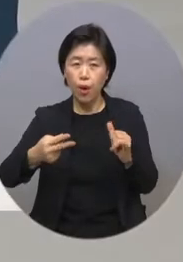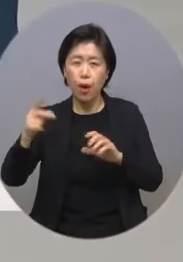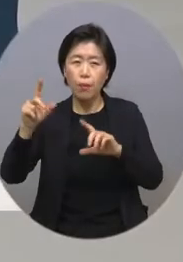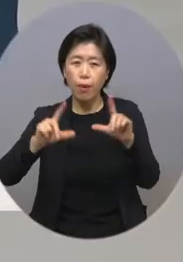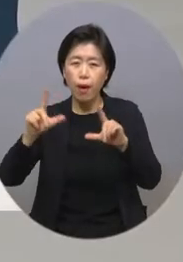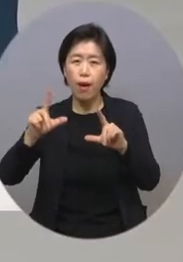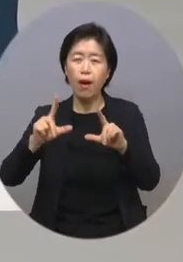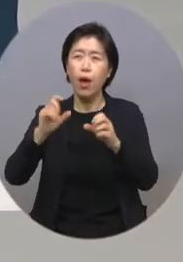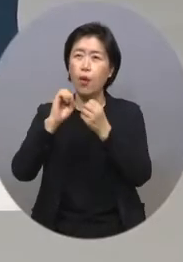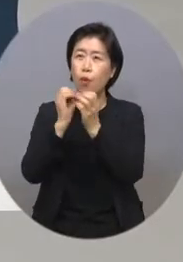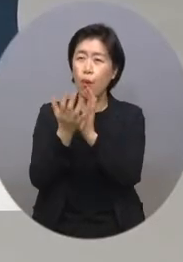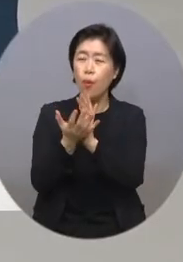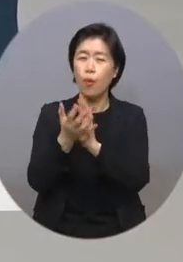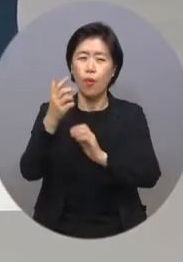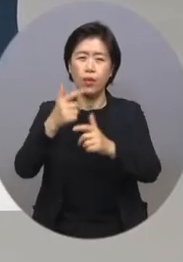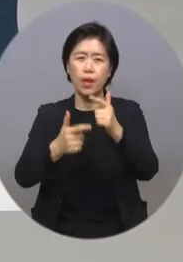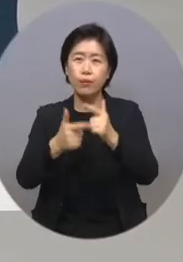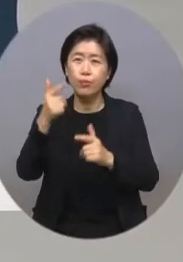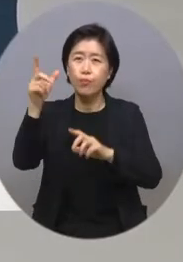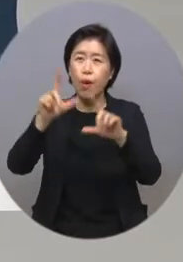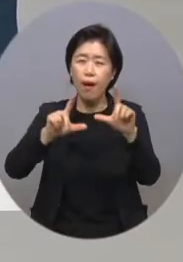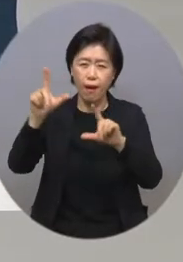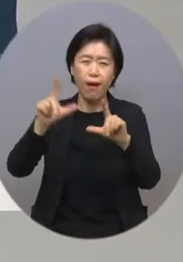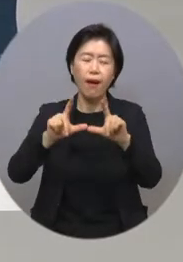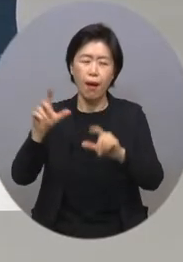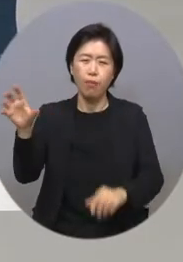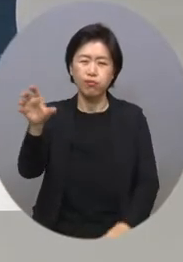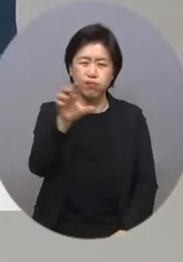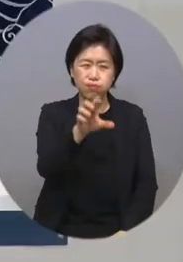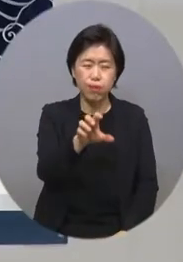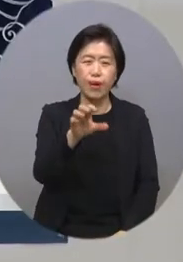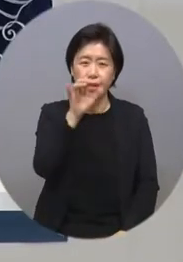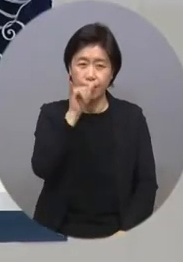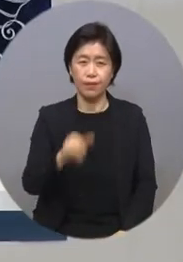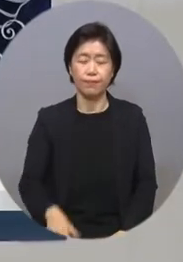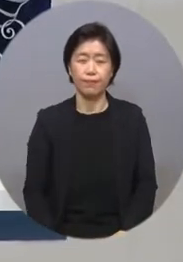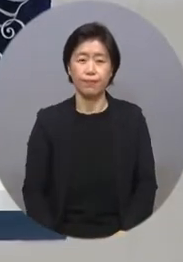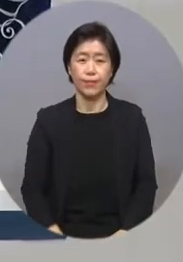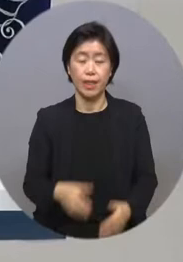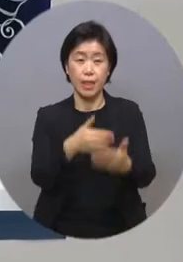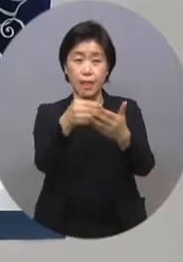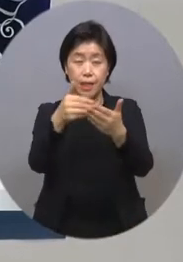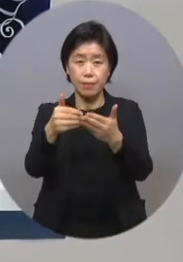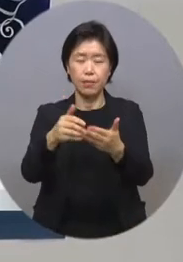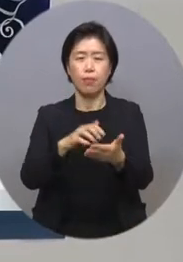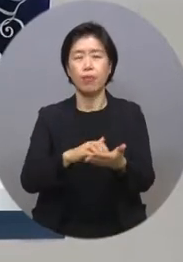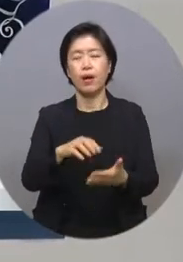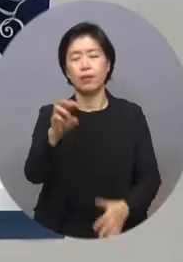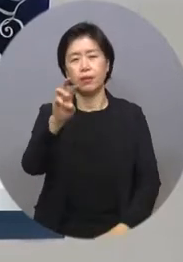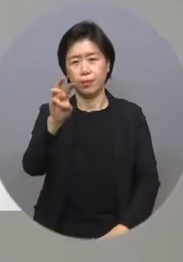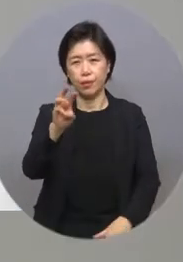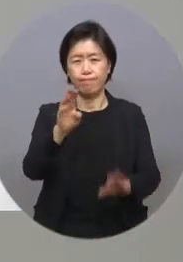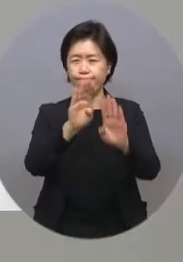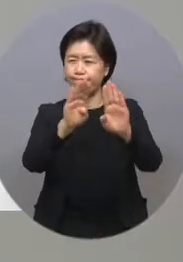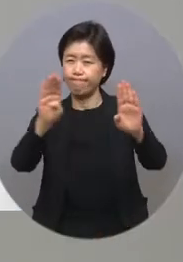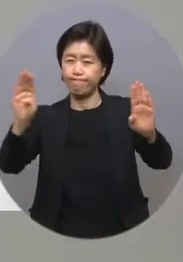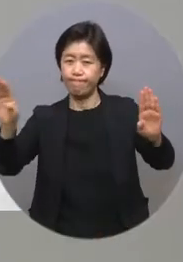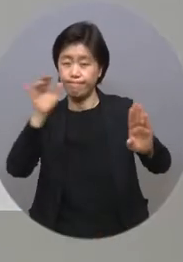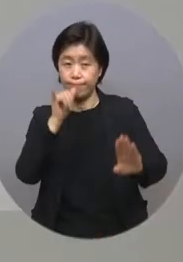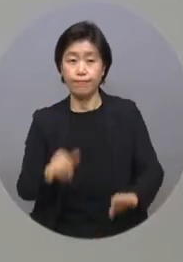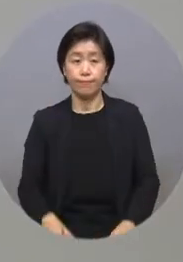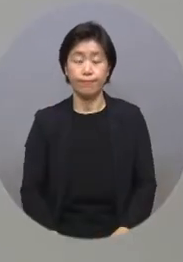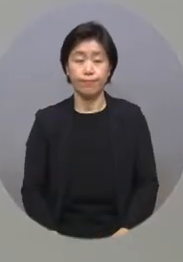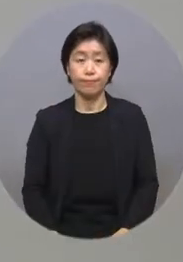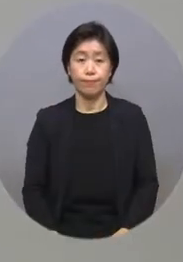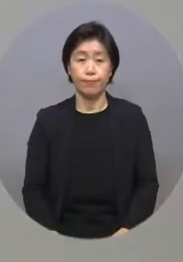몽환적인 그림으로 추모의 마음을 화폭에 담은 작품 철은 여전히 선을 보이고 있습니다 작품